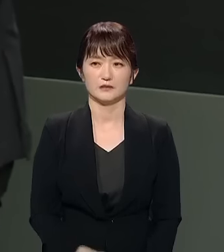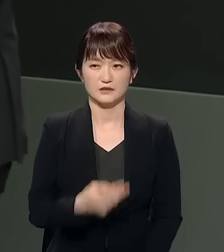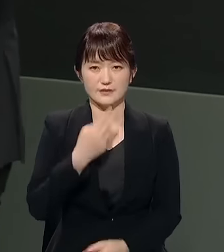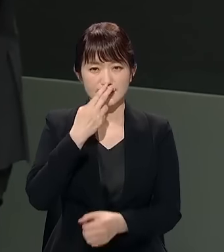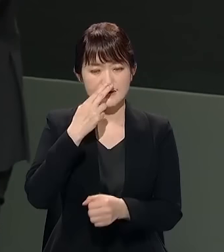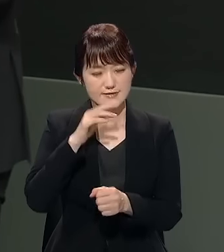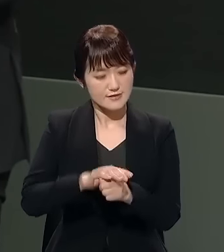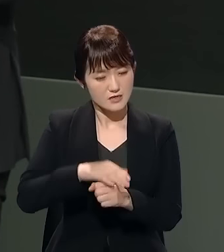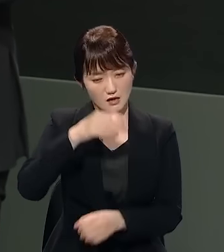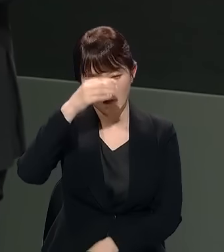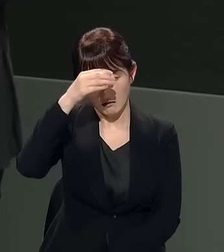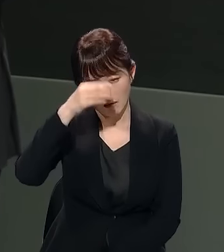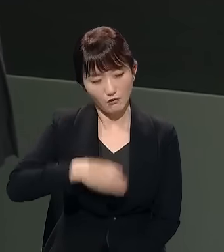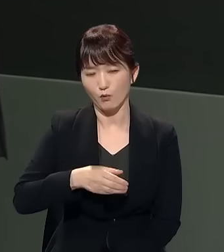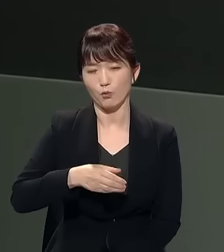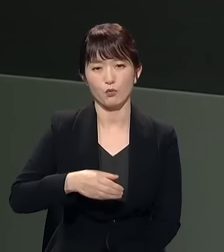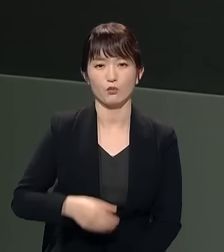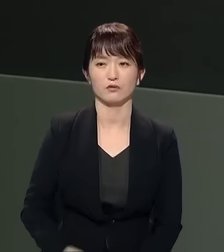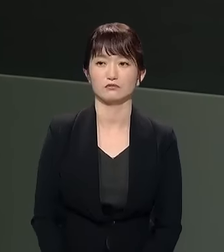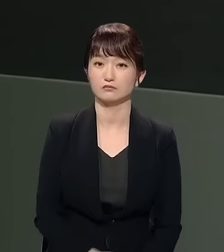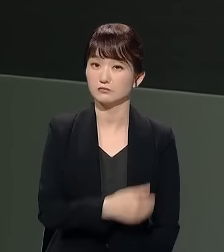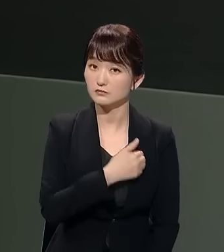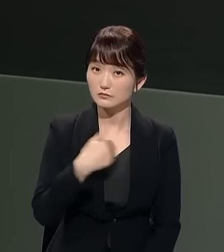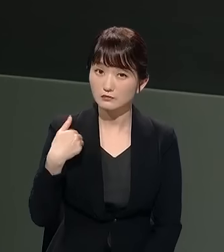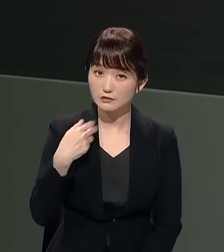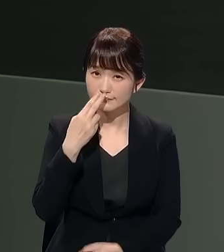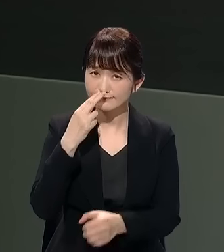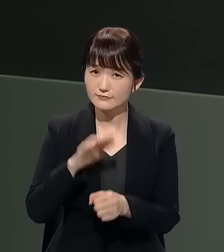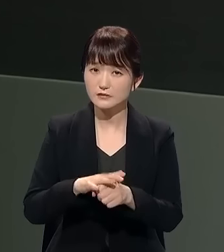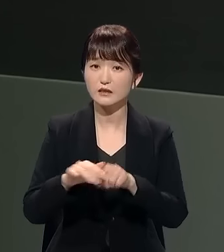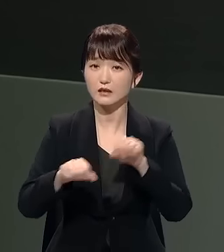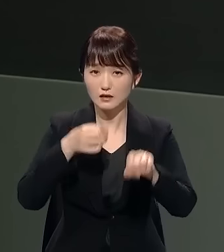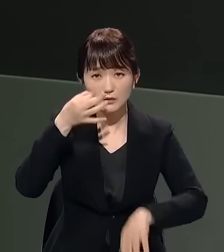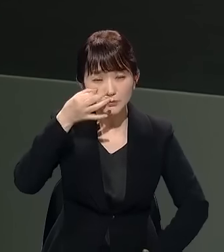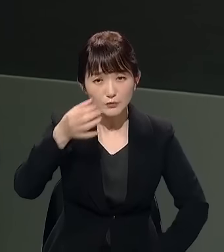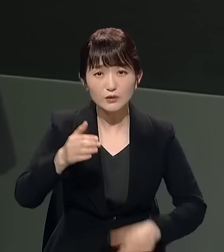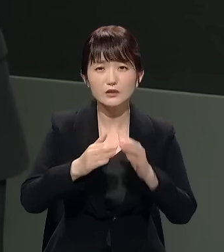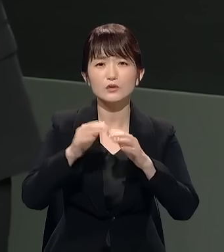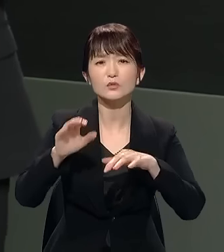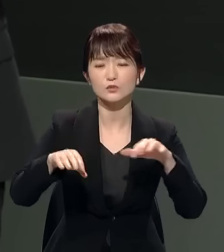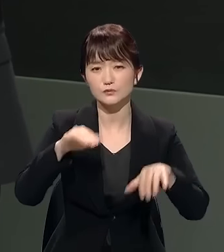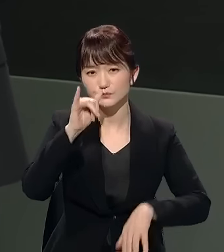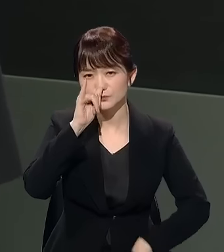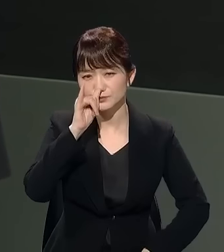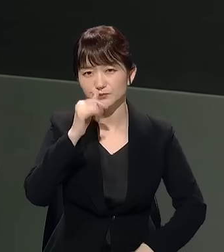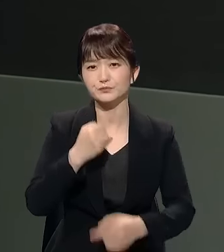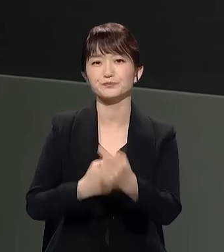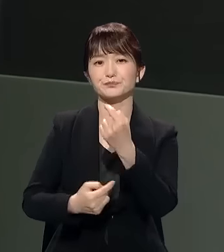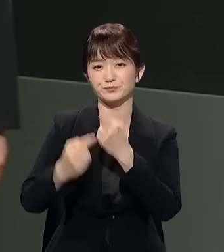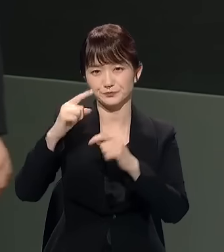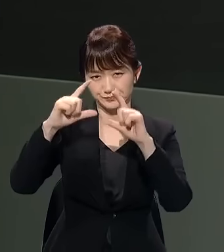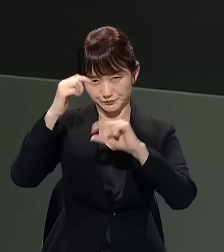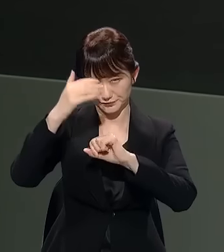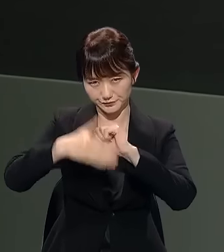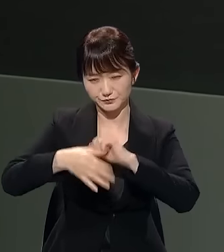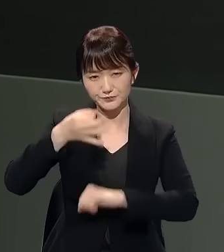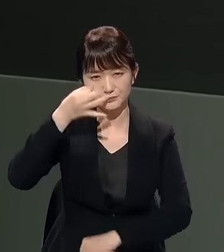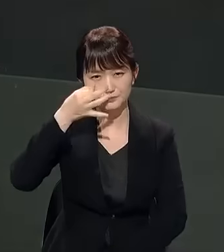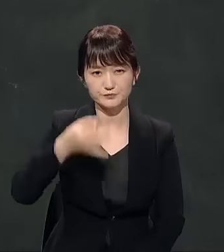기가 막히게 뻔뻔입니다. 자, 당당하게 기막힌 행동을 보여주는 이웃들이 있다는데요. 제보해 주신 사진